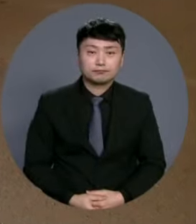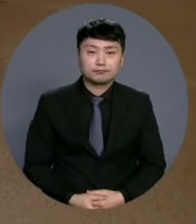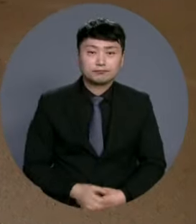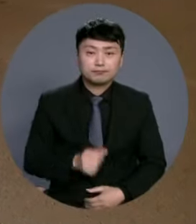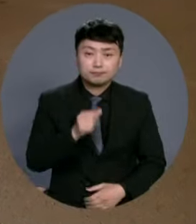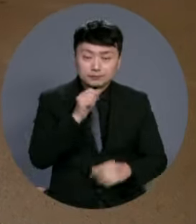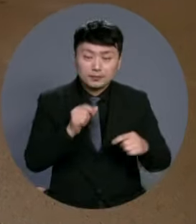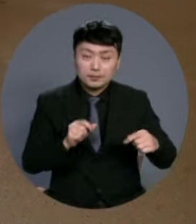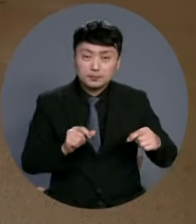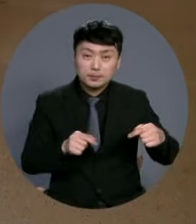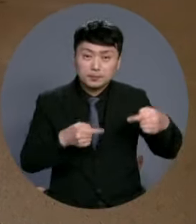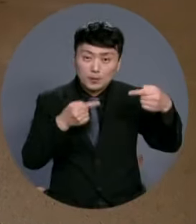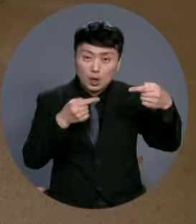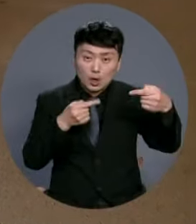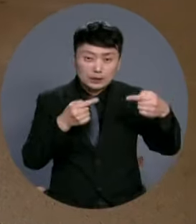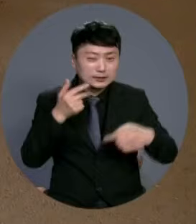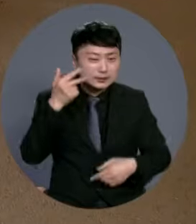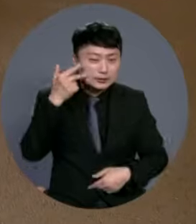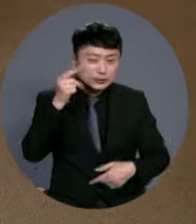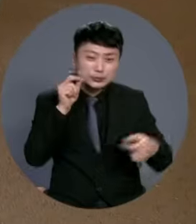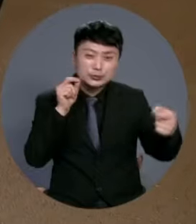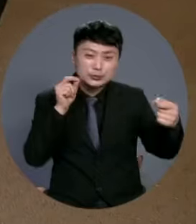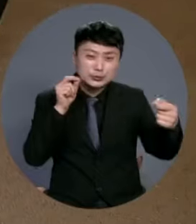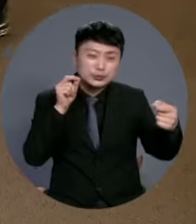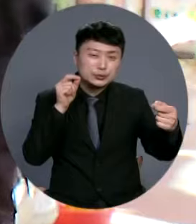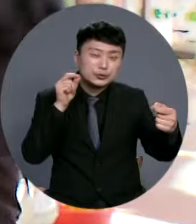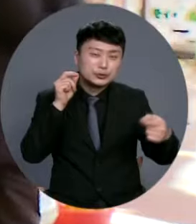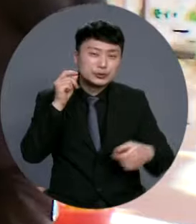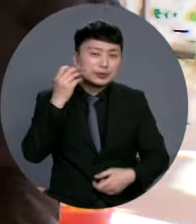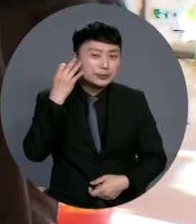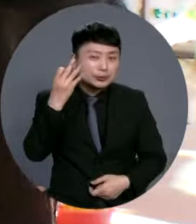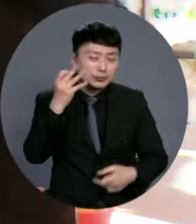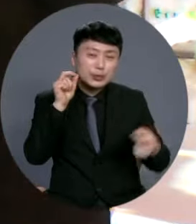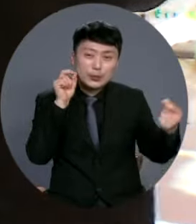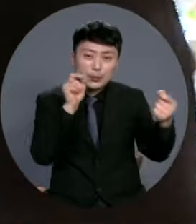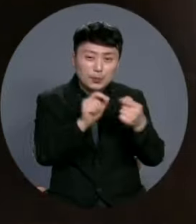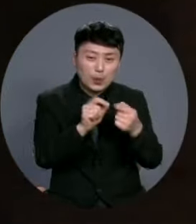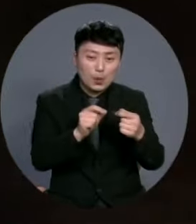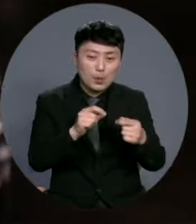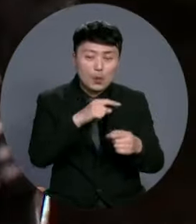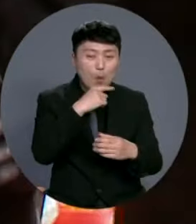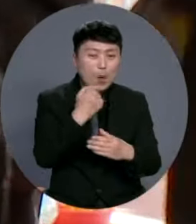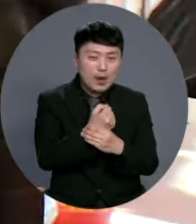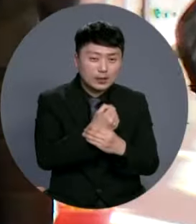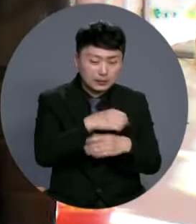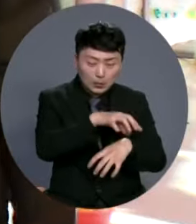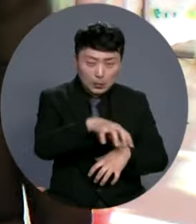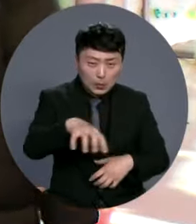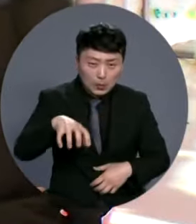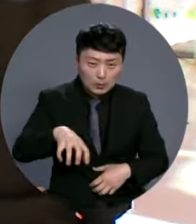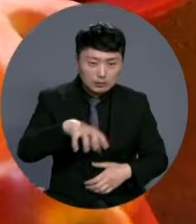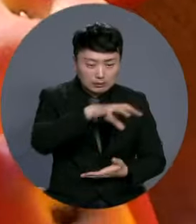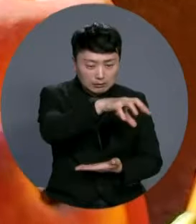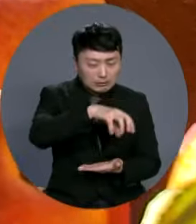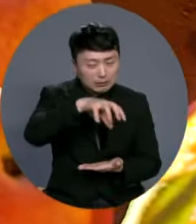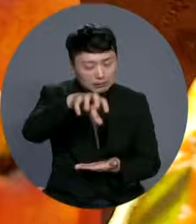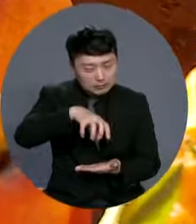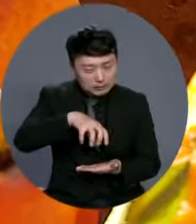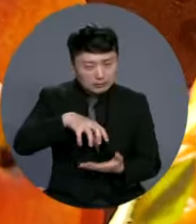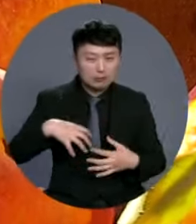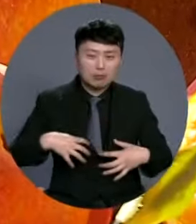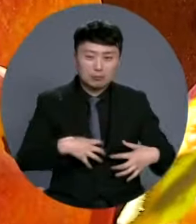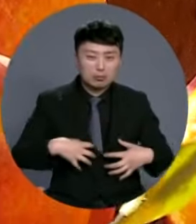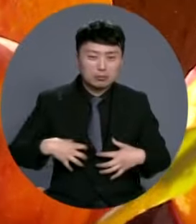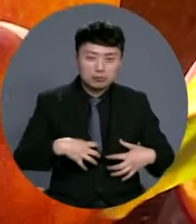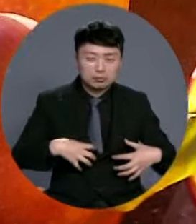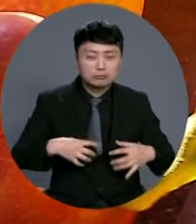설 연휴를 2주 앞둔 안동 중앙 신시장입니다. 과일 가게 앞은 붐비지만 선뜻 구입하자니 망설여지는